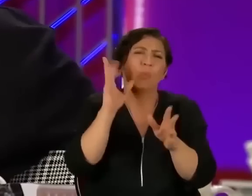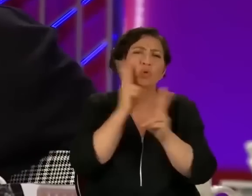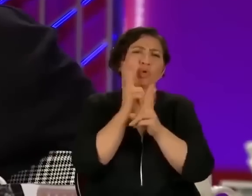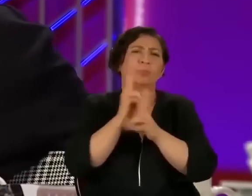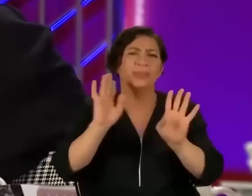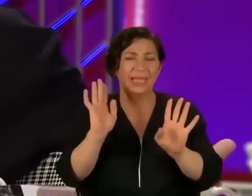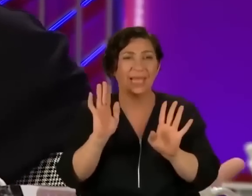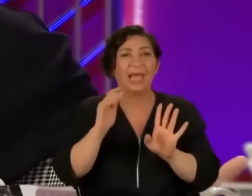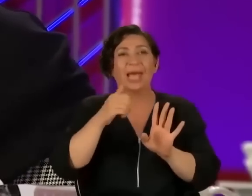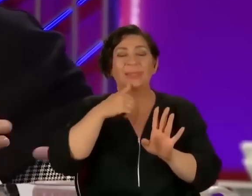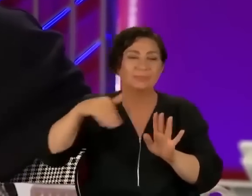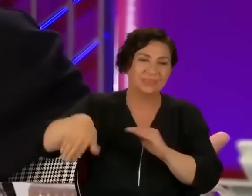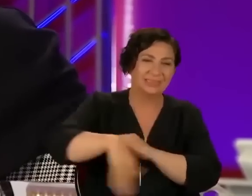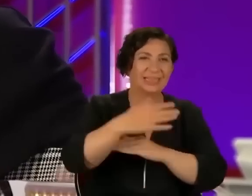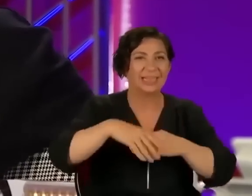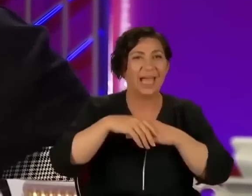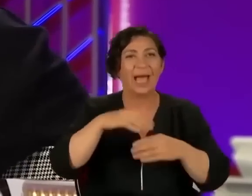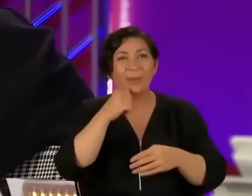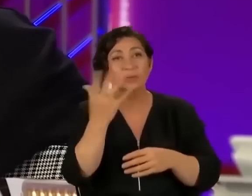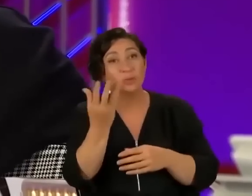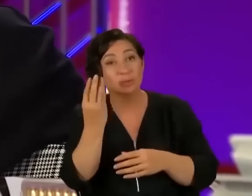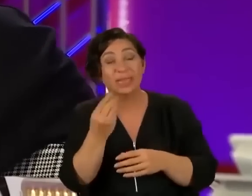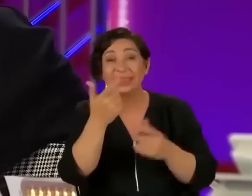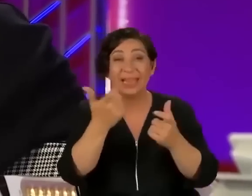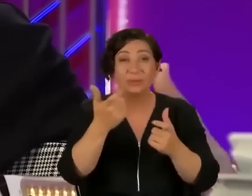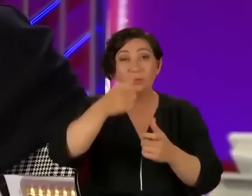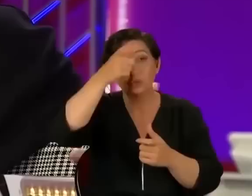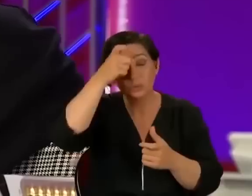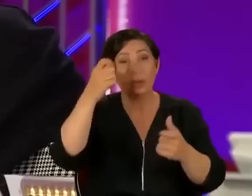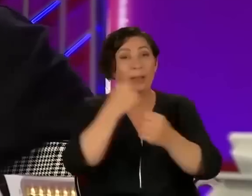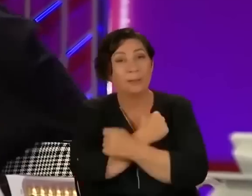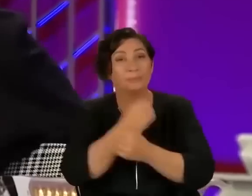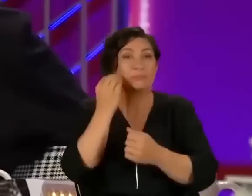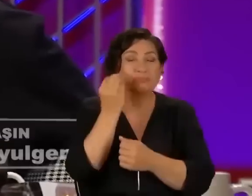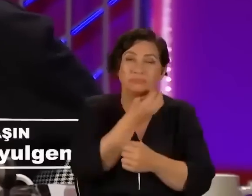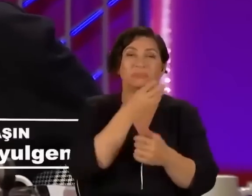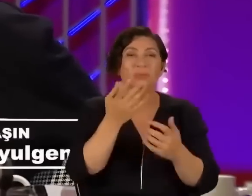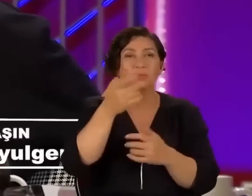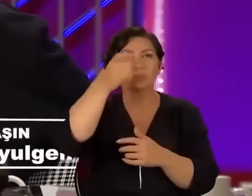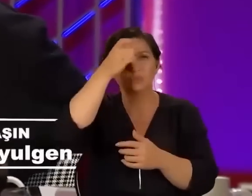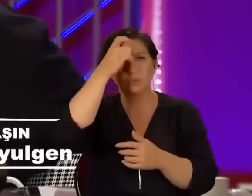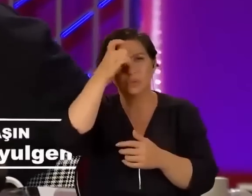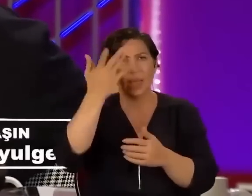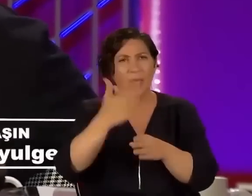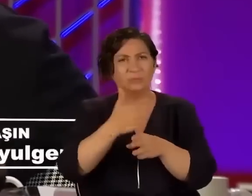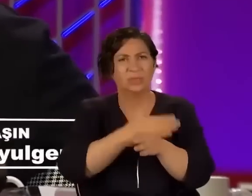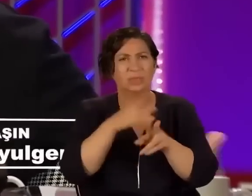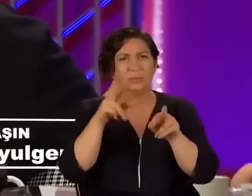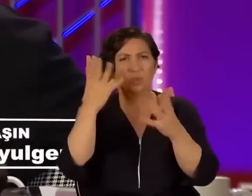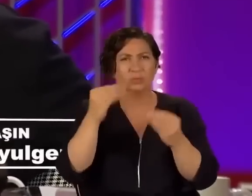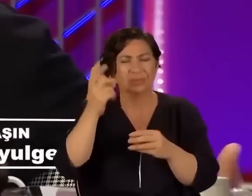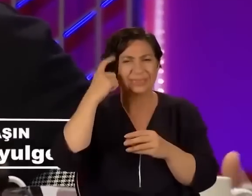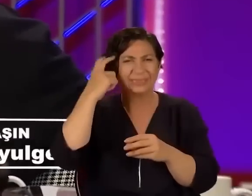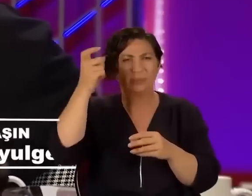da mı var? Çıkışta adamla tanıştık abi dedim falan. Çok güzeldi. Nerelisin? Türk'üm. Sarıldık marıldık. Türk'üm deyince orada herhalde hemşeri gibi oluyoruz